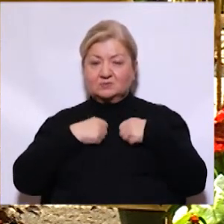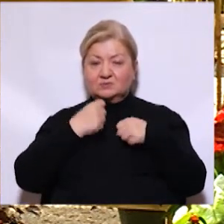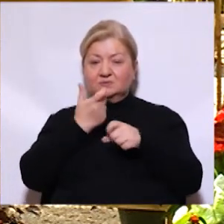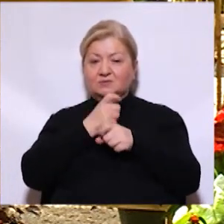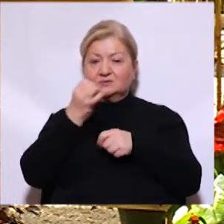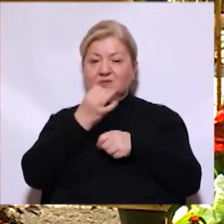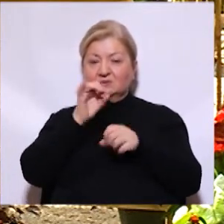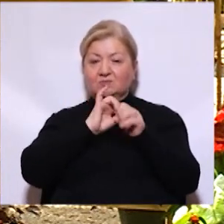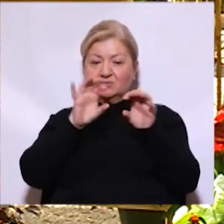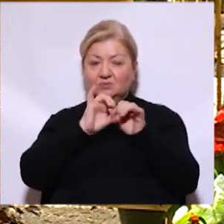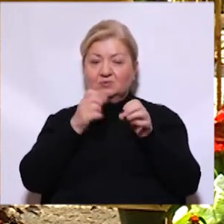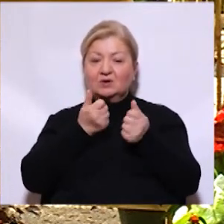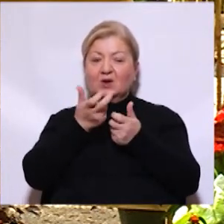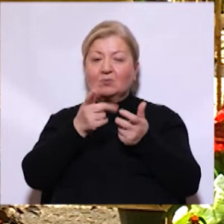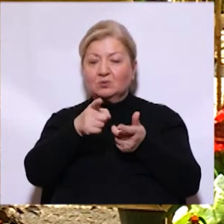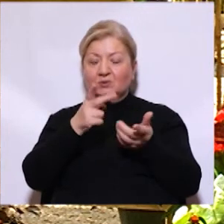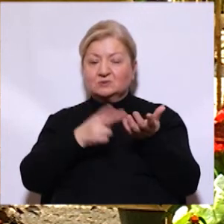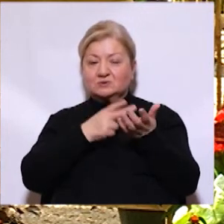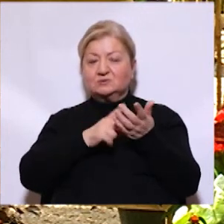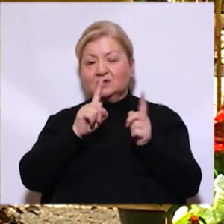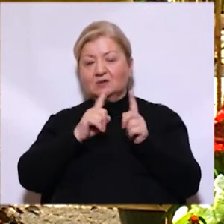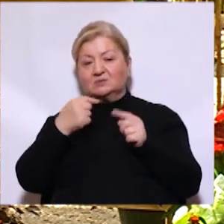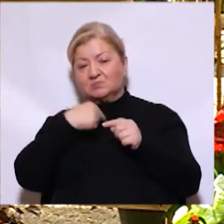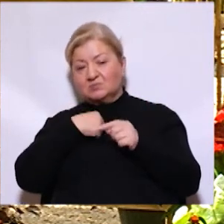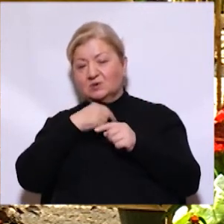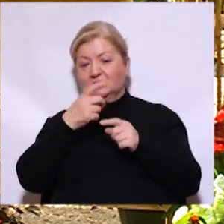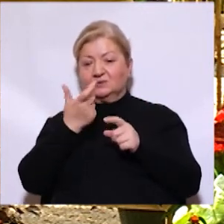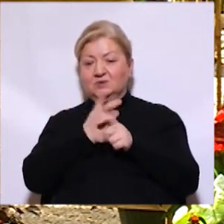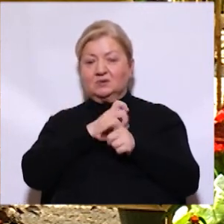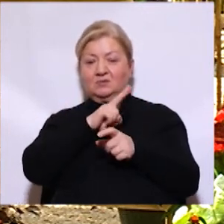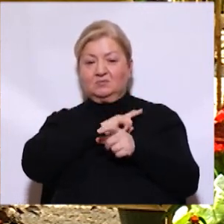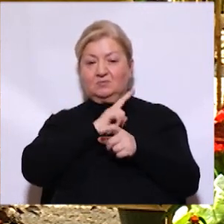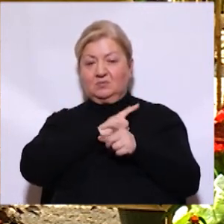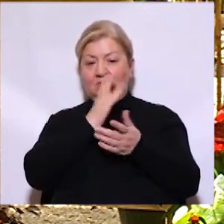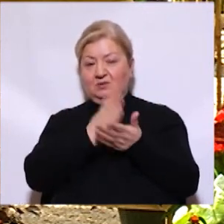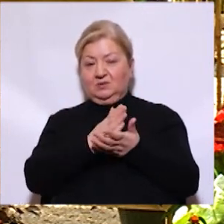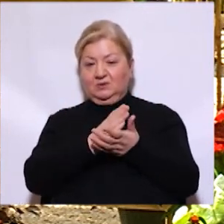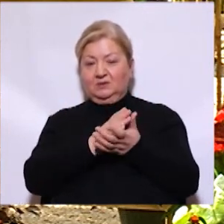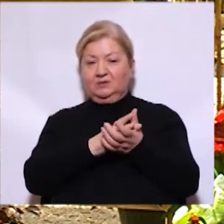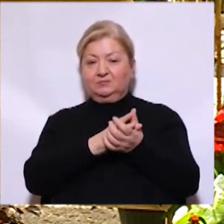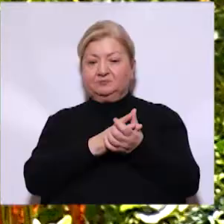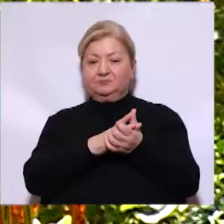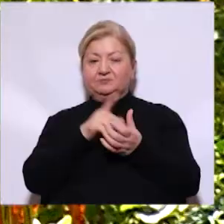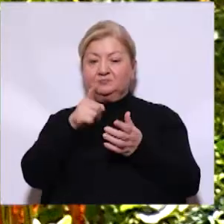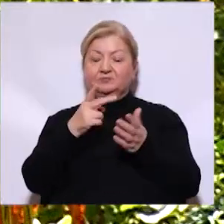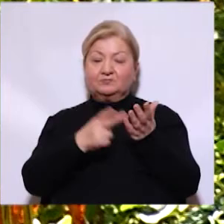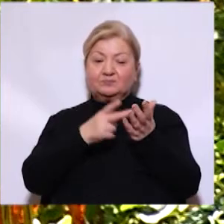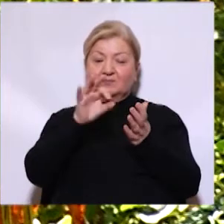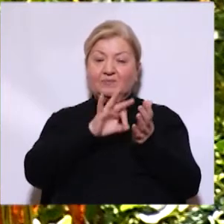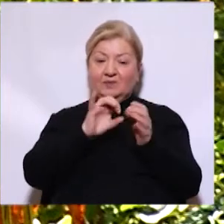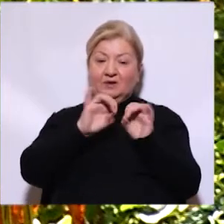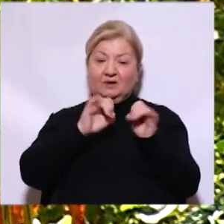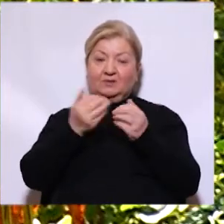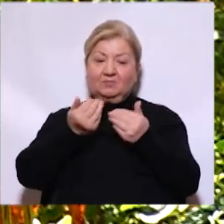საინტერესოდ მოგიყვეთ რამდენიმე წიგნზე, რომელიც ჩემთვის რაღაცა ერთ-ერთი საყვარელი წიგნები არის. სანამ ამ